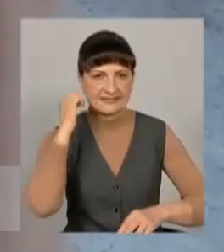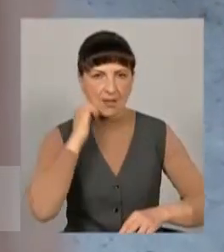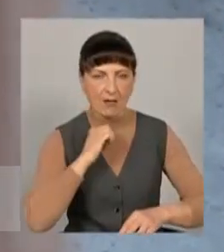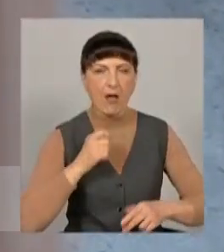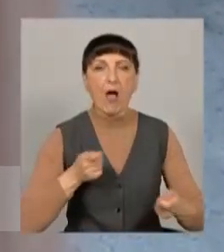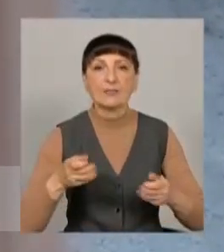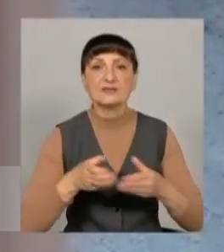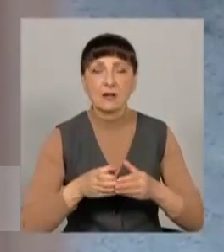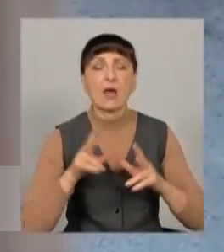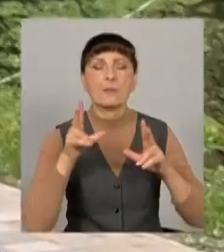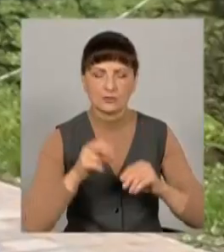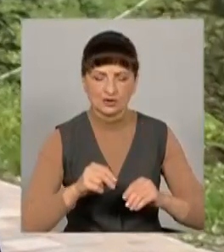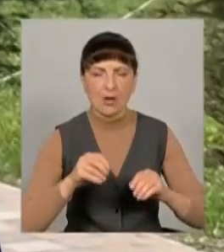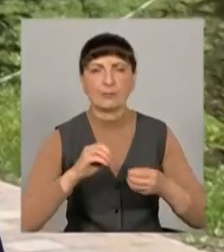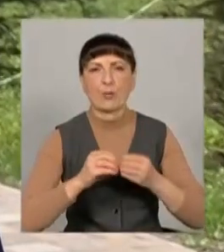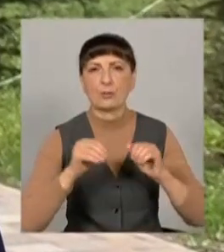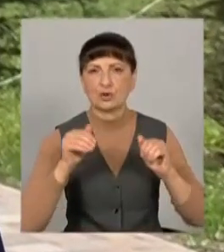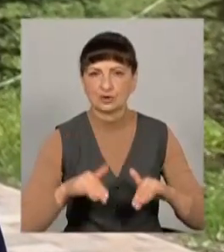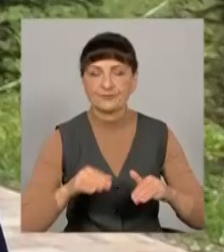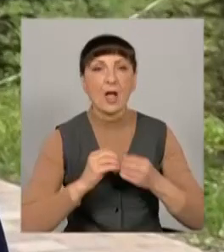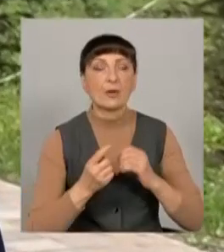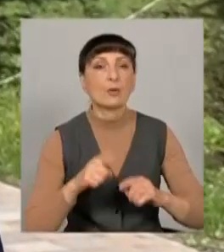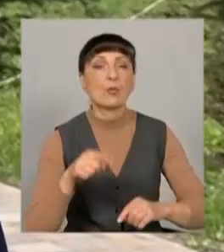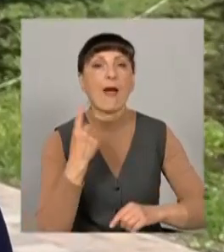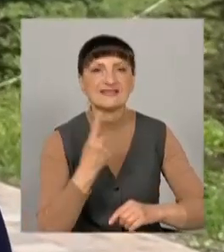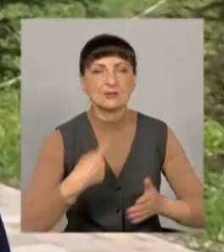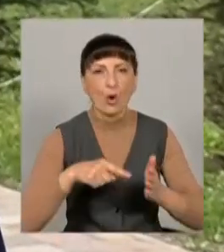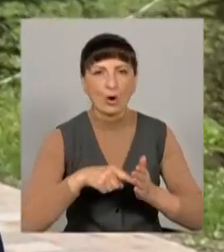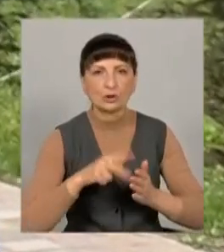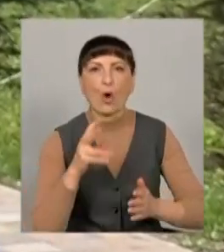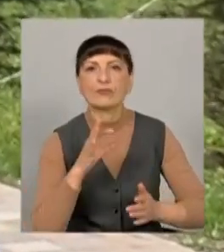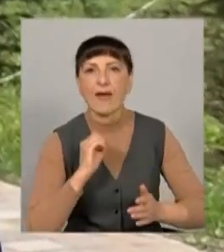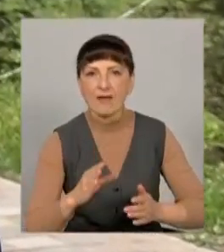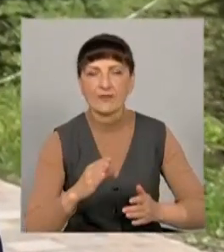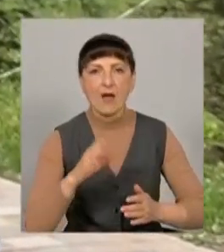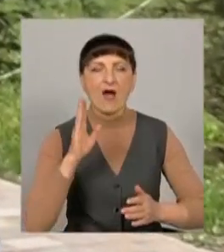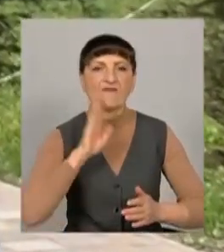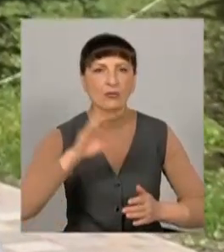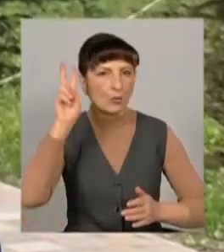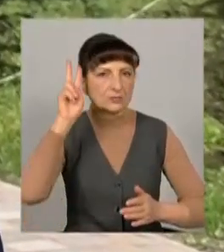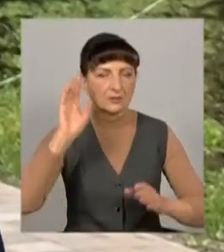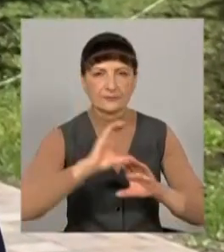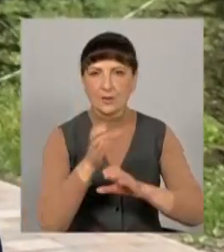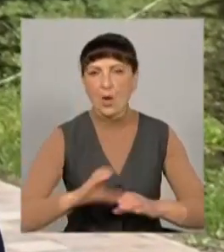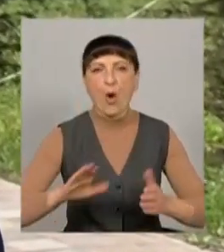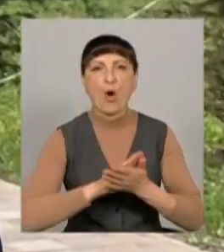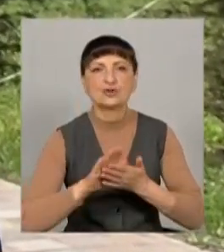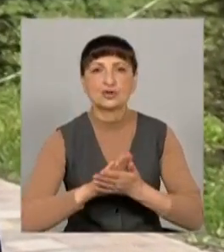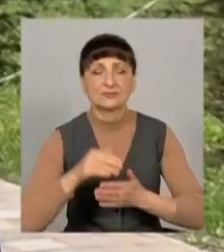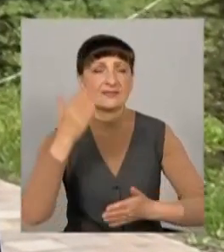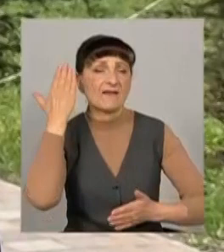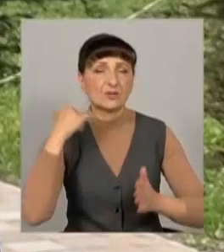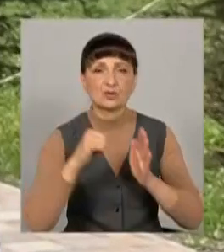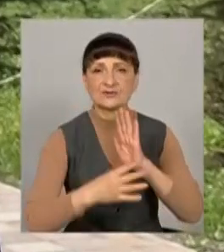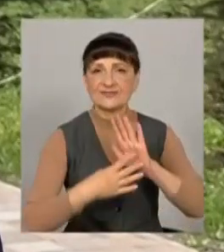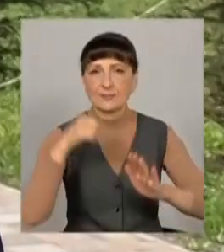администрации обещают решить проблему. Проблема номер один по городу – это канализационное очистное сооружение. Она была построена в 1969